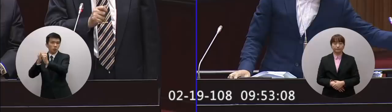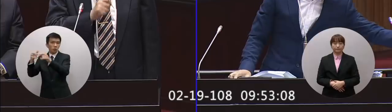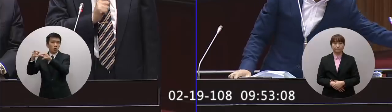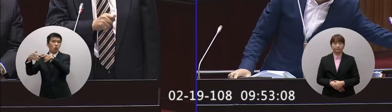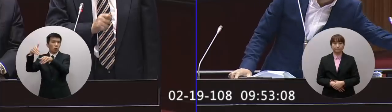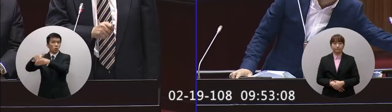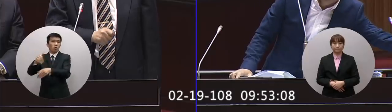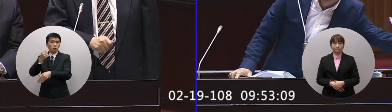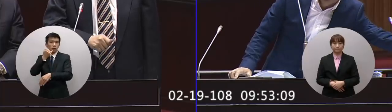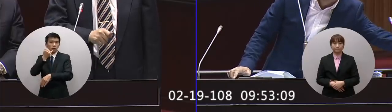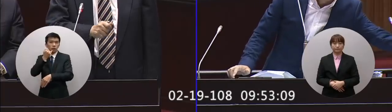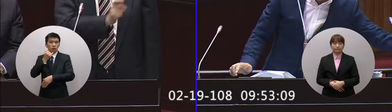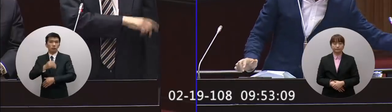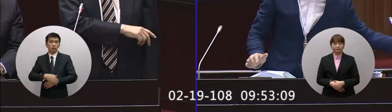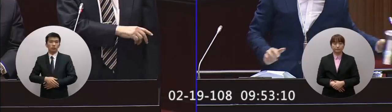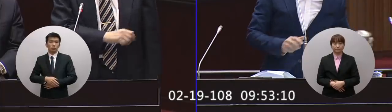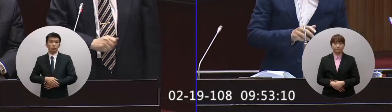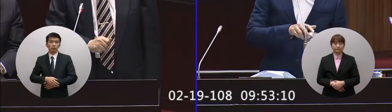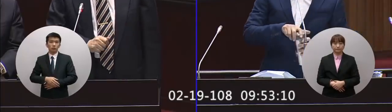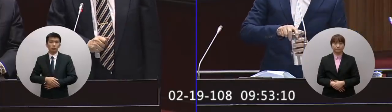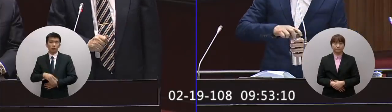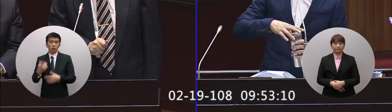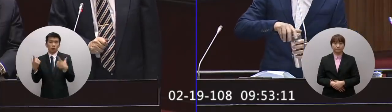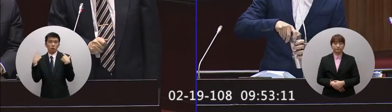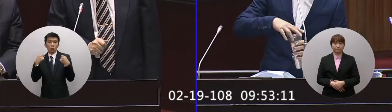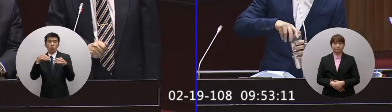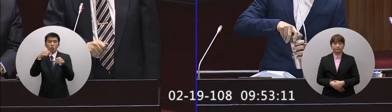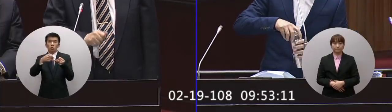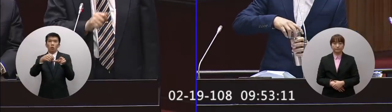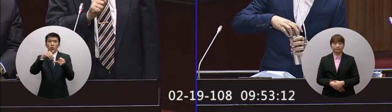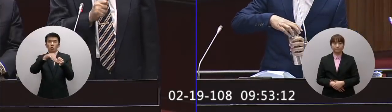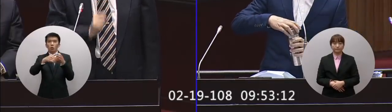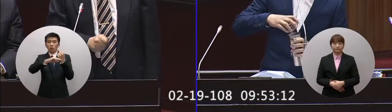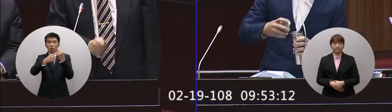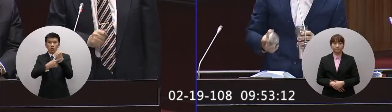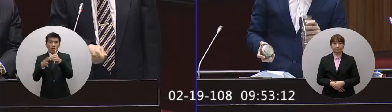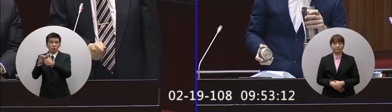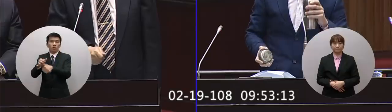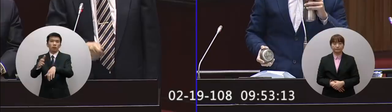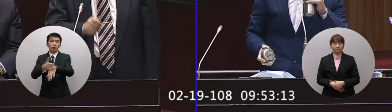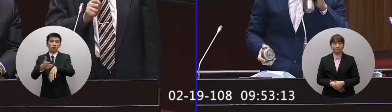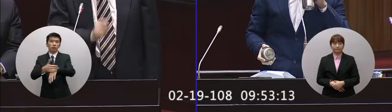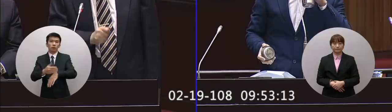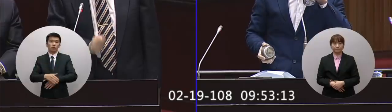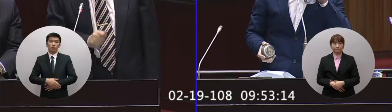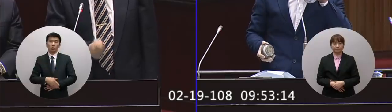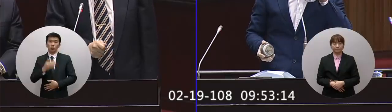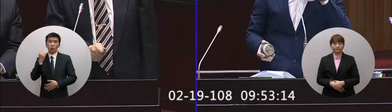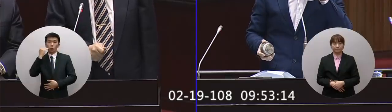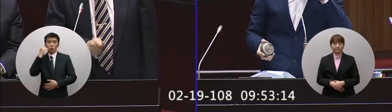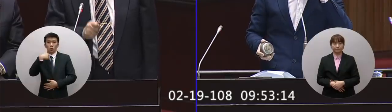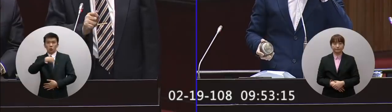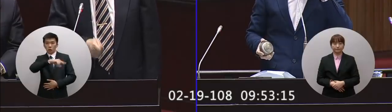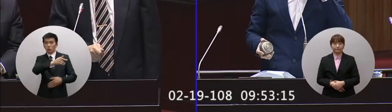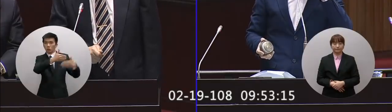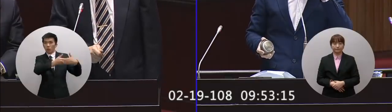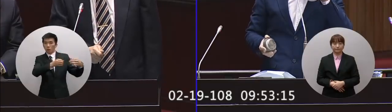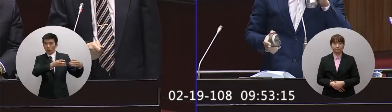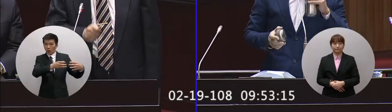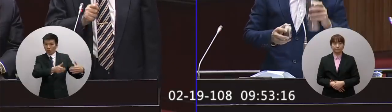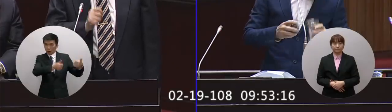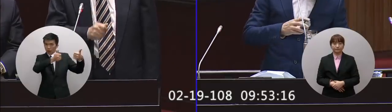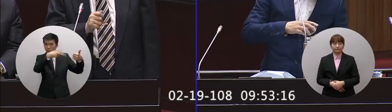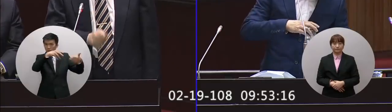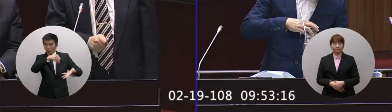啊，请问意见，那不受原来公投法的这个限制。那么协商回来以后，要四分之三的委员出